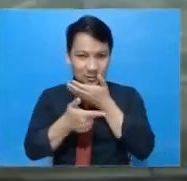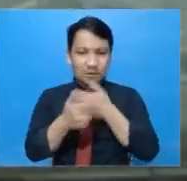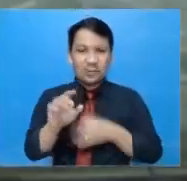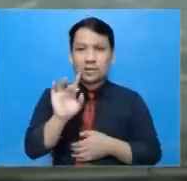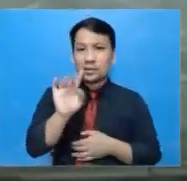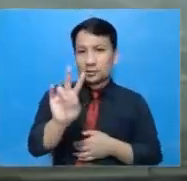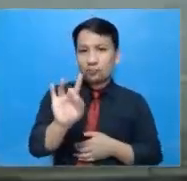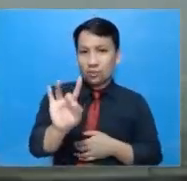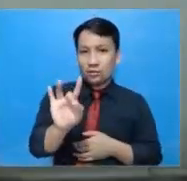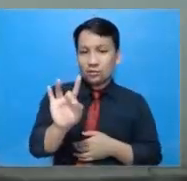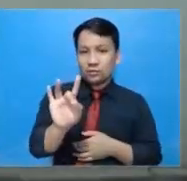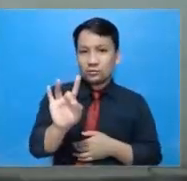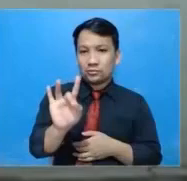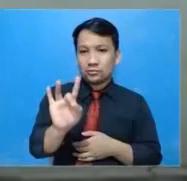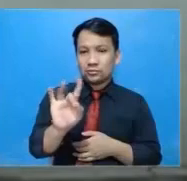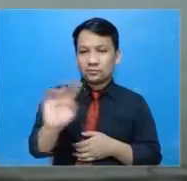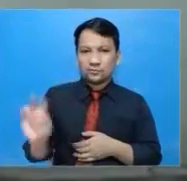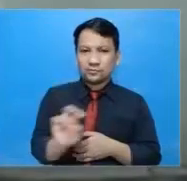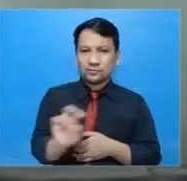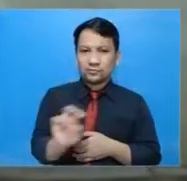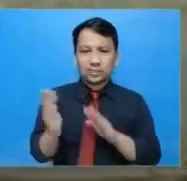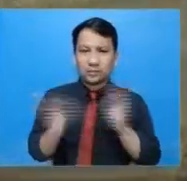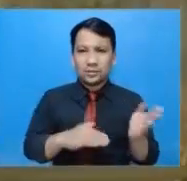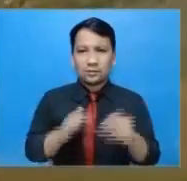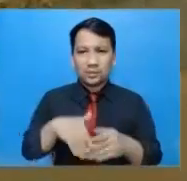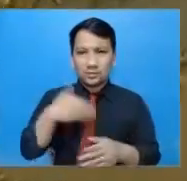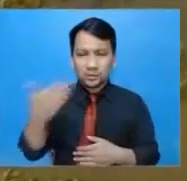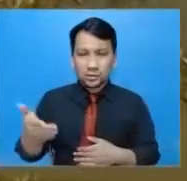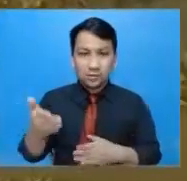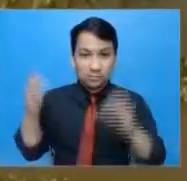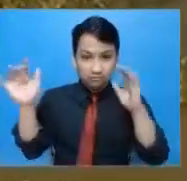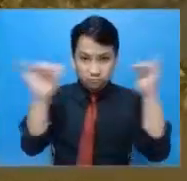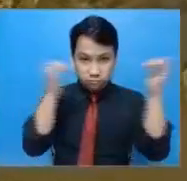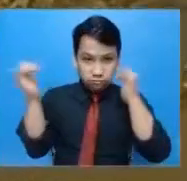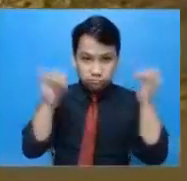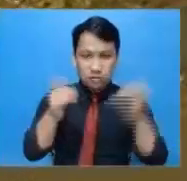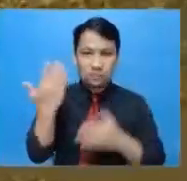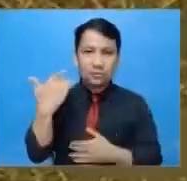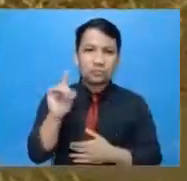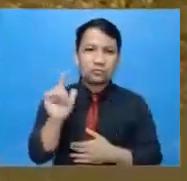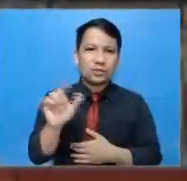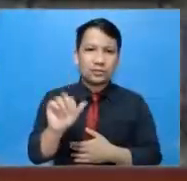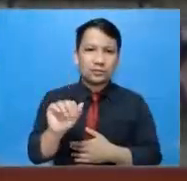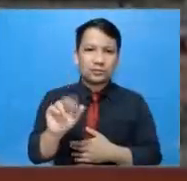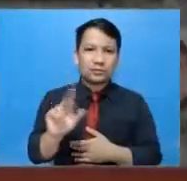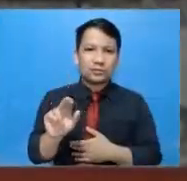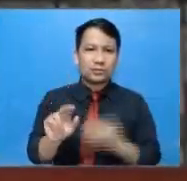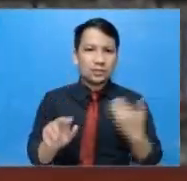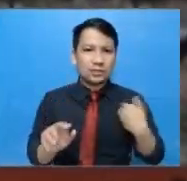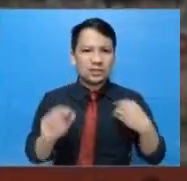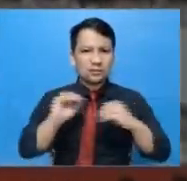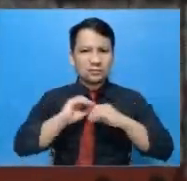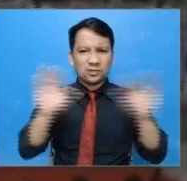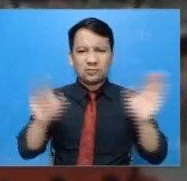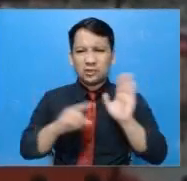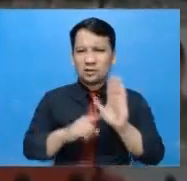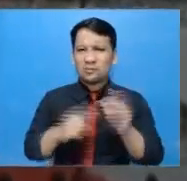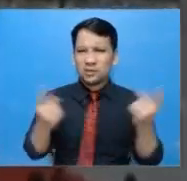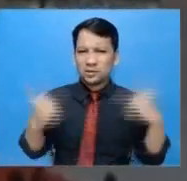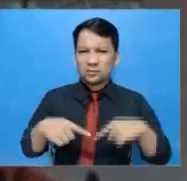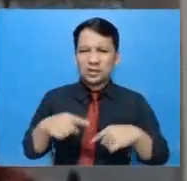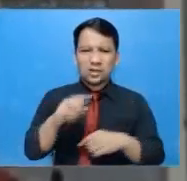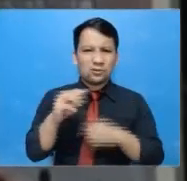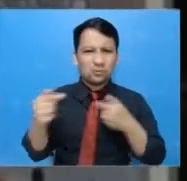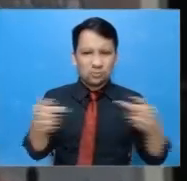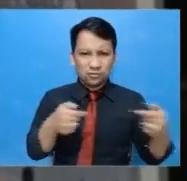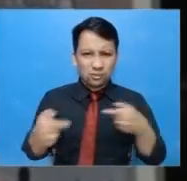turista. Sunod na dagok ang bagyong Yolanda noong 2013. Hindi rin malilimutan ang madugong mamasapan o encounter